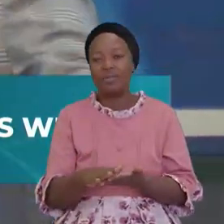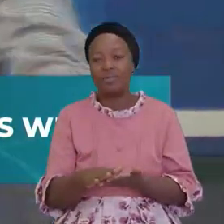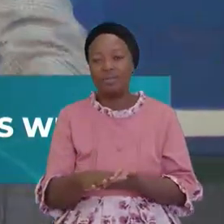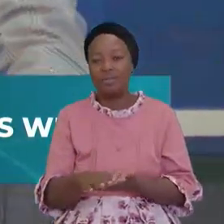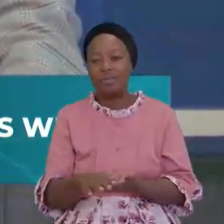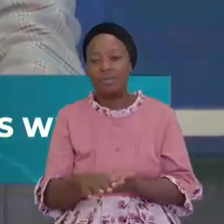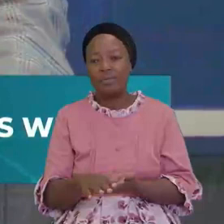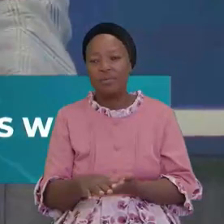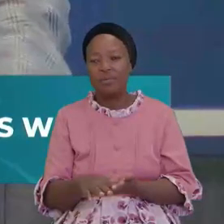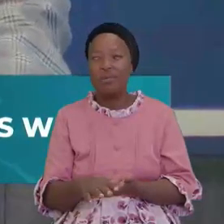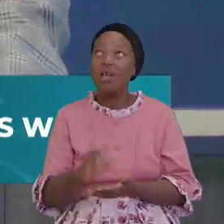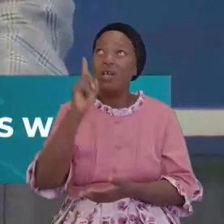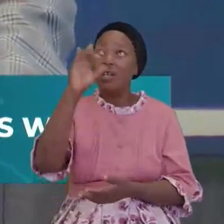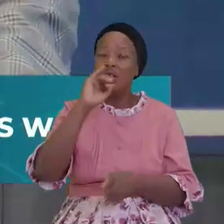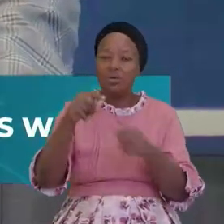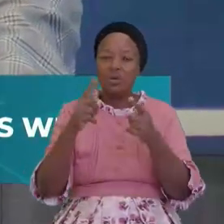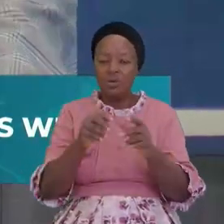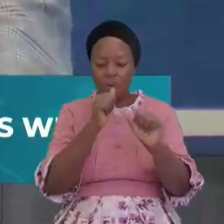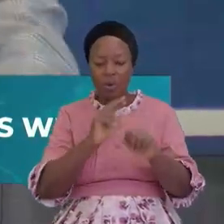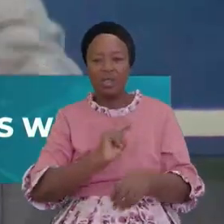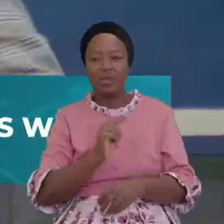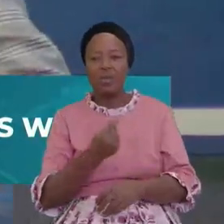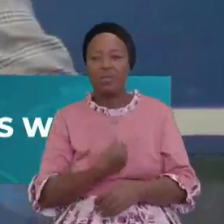Dieu est saint et juste.